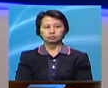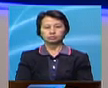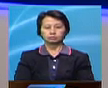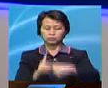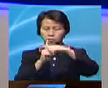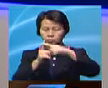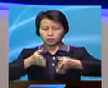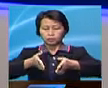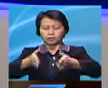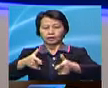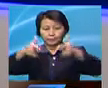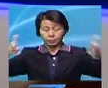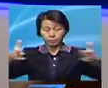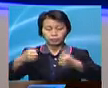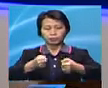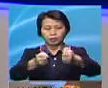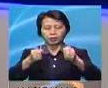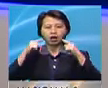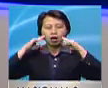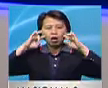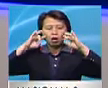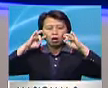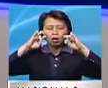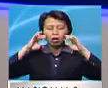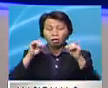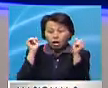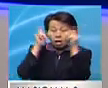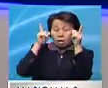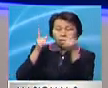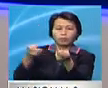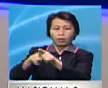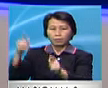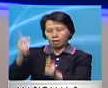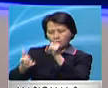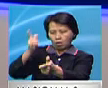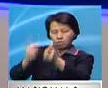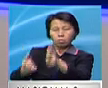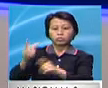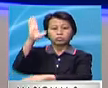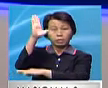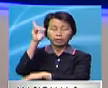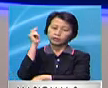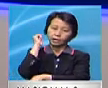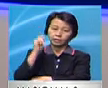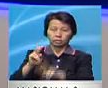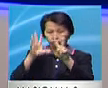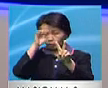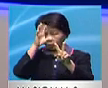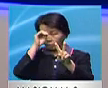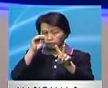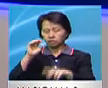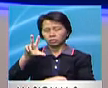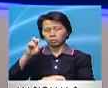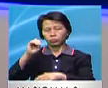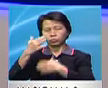persimpangan jalan besar Sunway Batu Cave di ibugara juga gempa dengan kejadian tembak tengah hari tadi dua lelaki 3 puhan